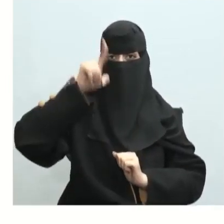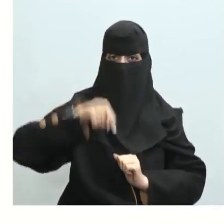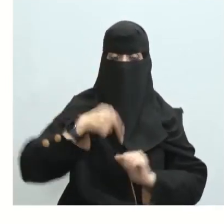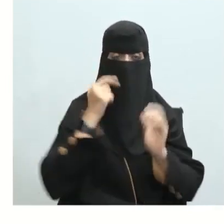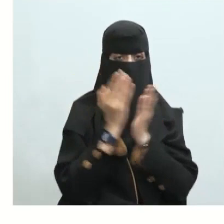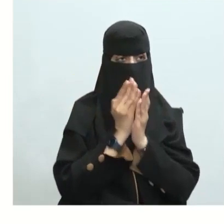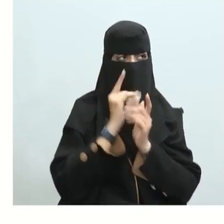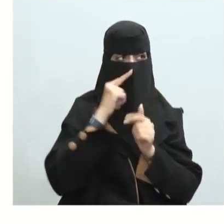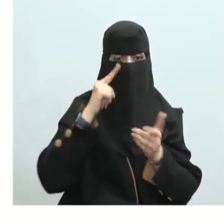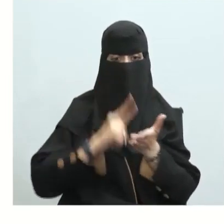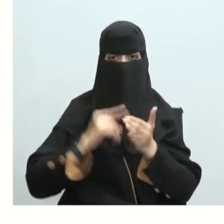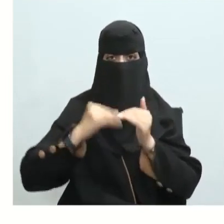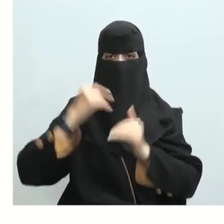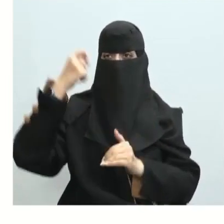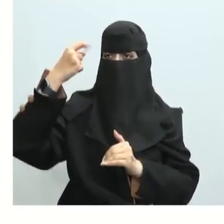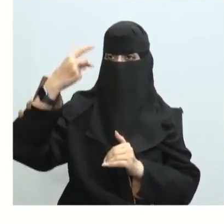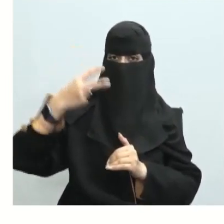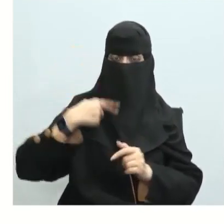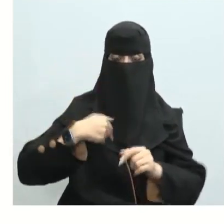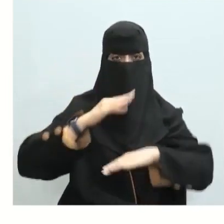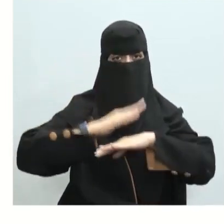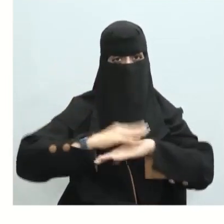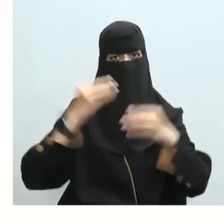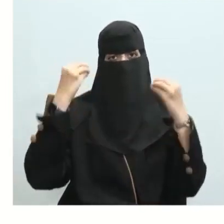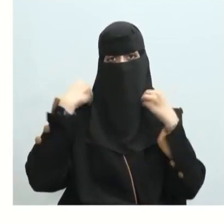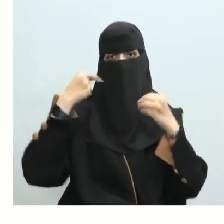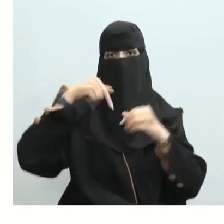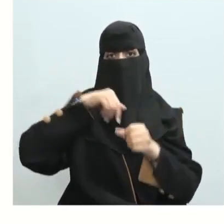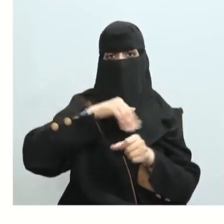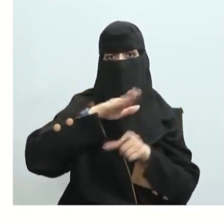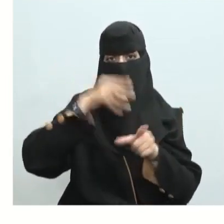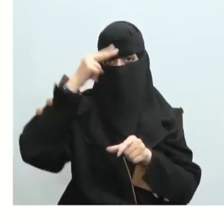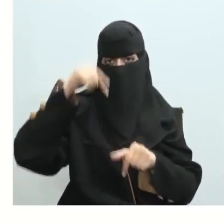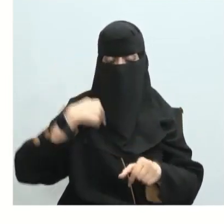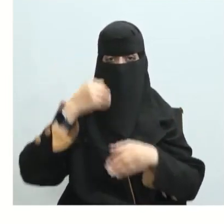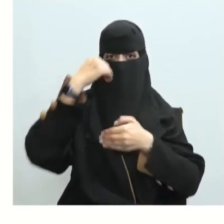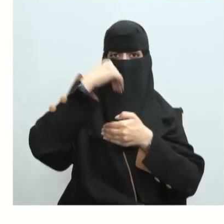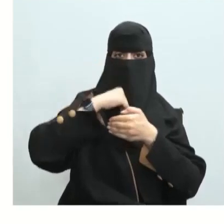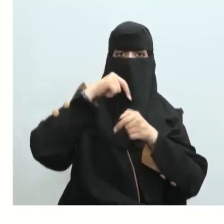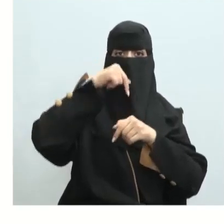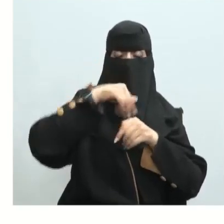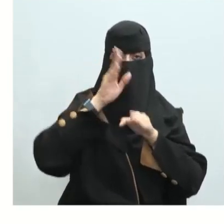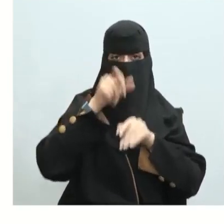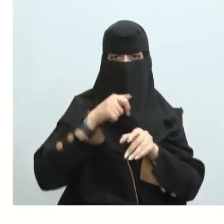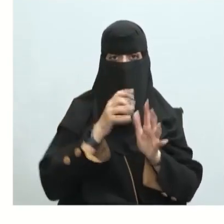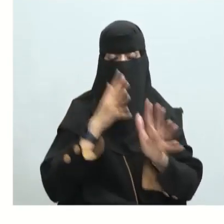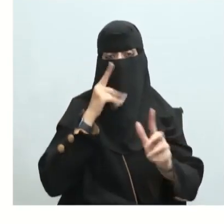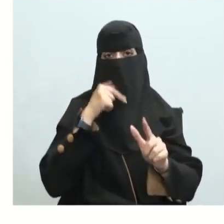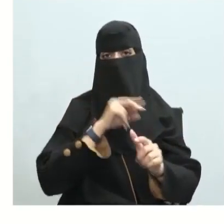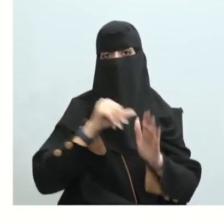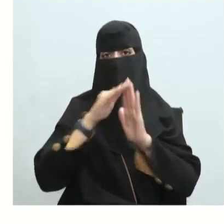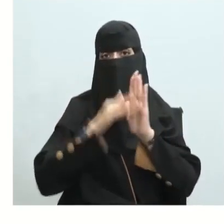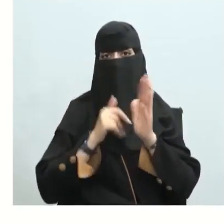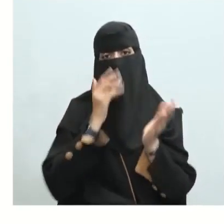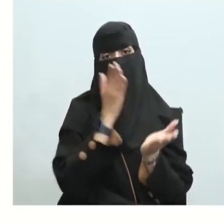الدراسي تتعدد اهدافه ما بين تربويه وبدنيه ووطنيه ونحن نسعى الى غرسها في نفوس ابنائنا الطلبه نهجا